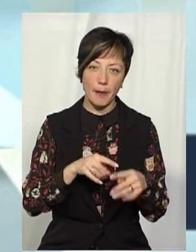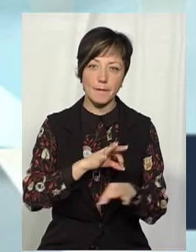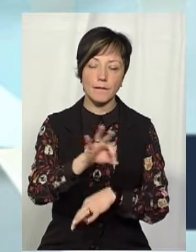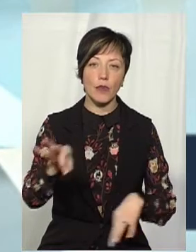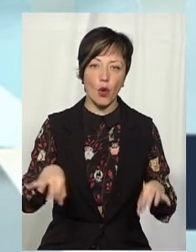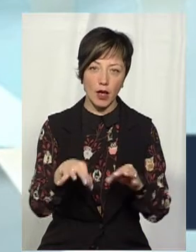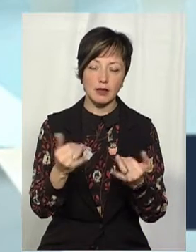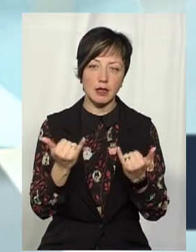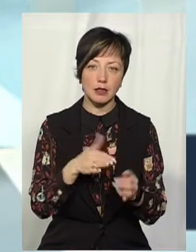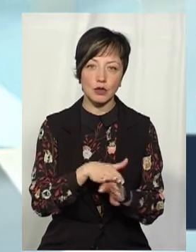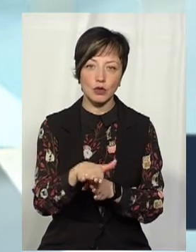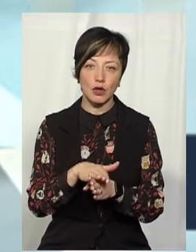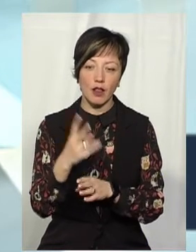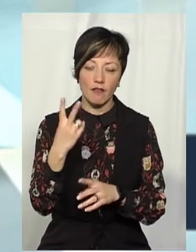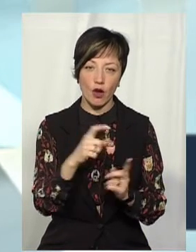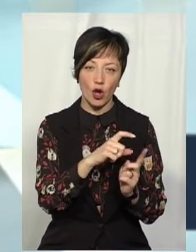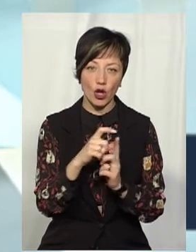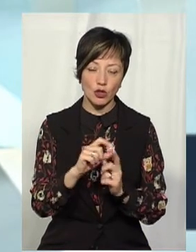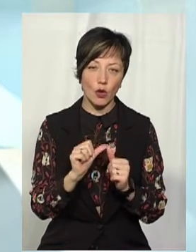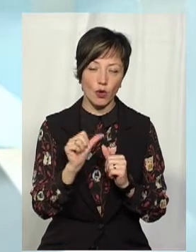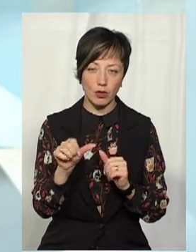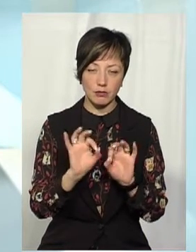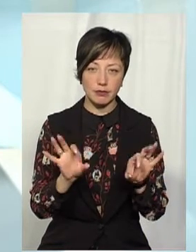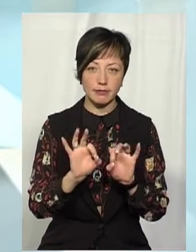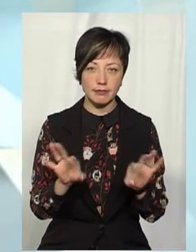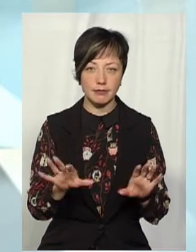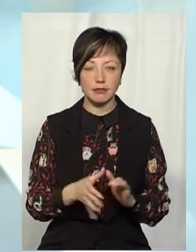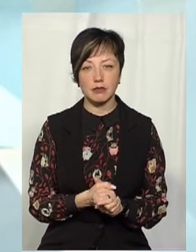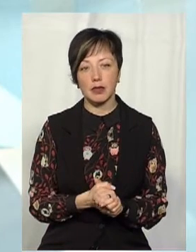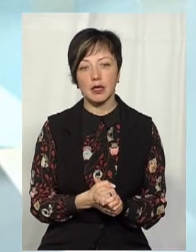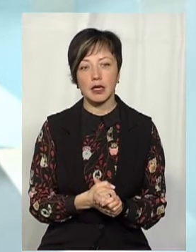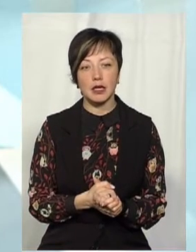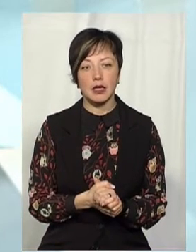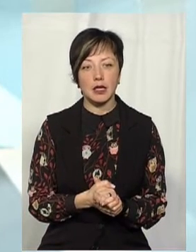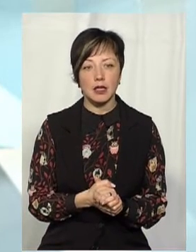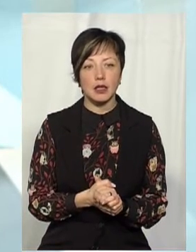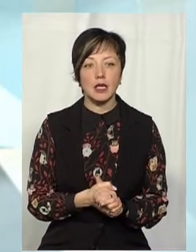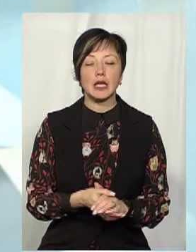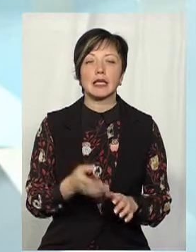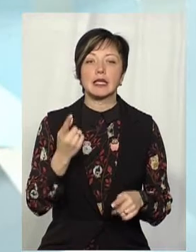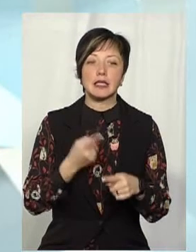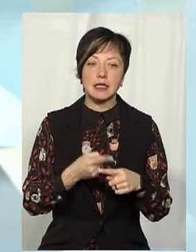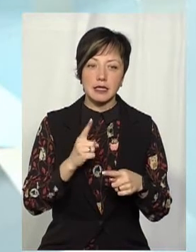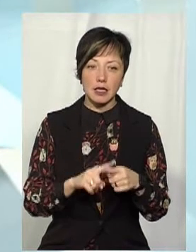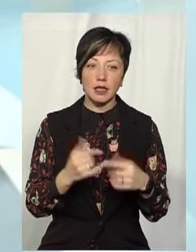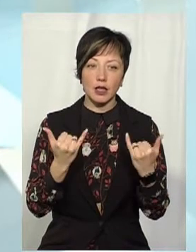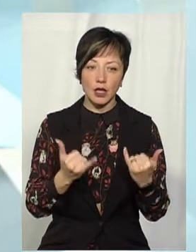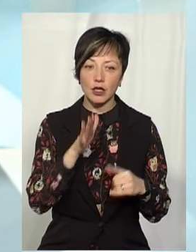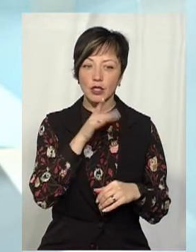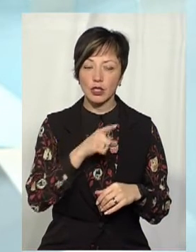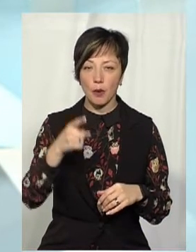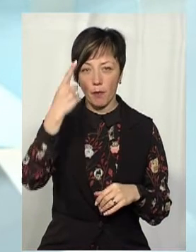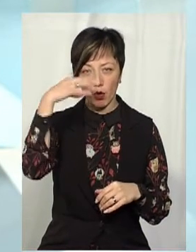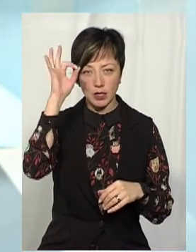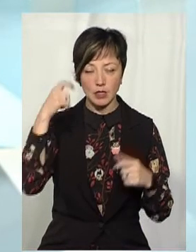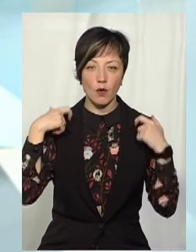який зараз реалізовується. Буквально двома реченнями ще окреслюють для чоловіка, може ще хто не чув. Так, зазначу, це на даний час